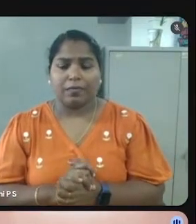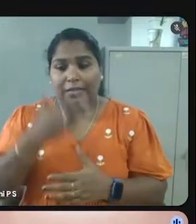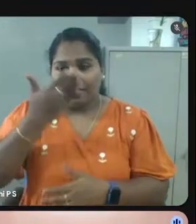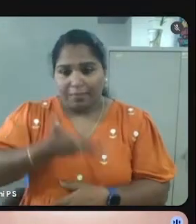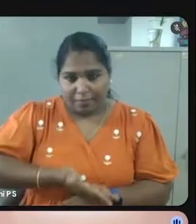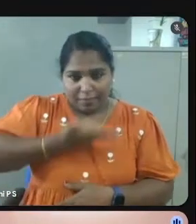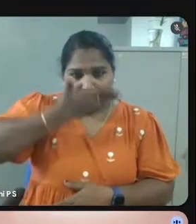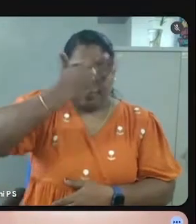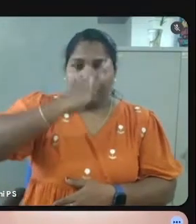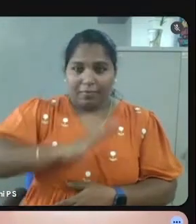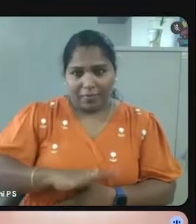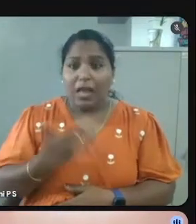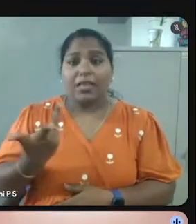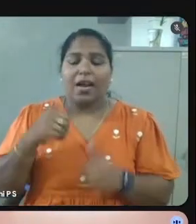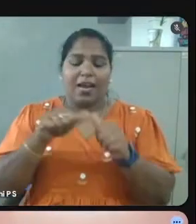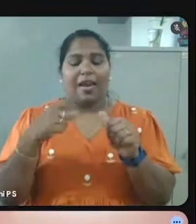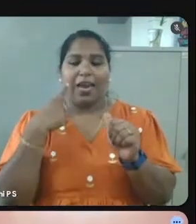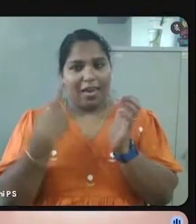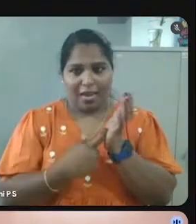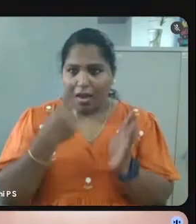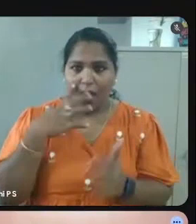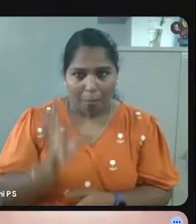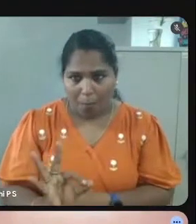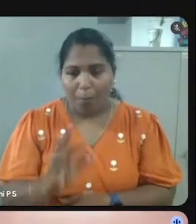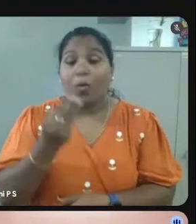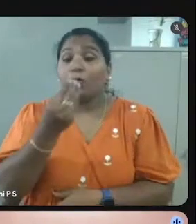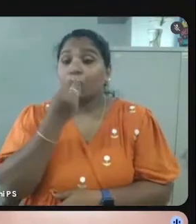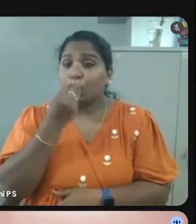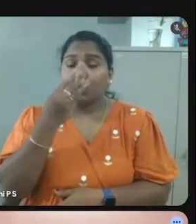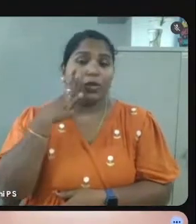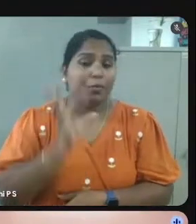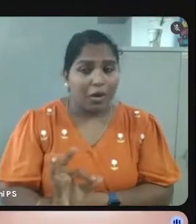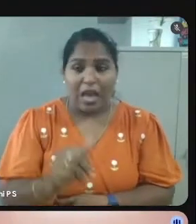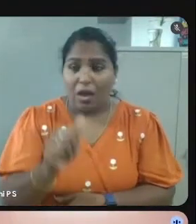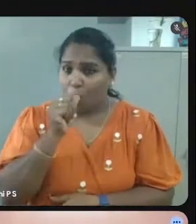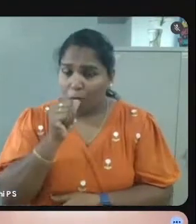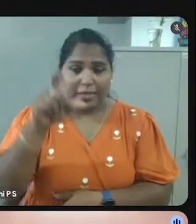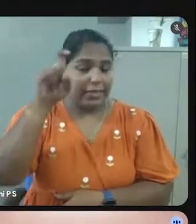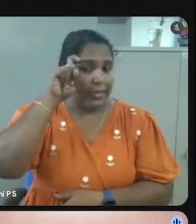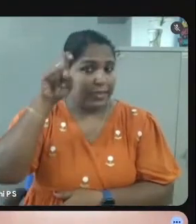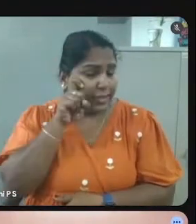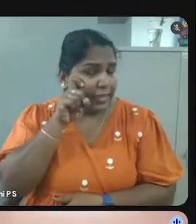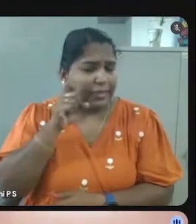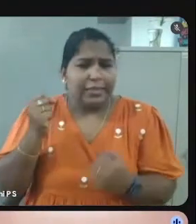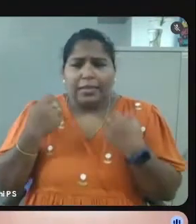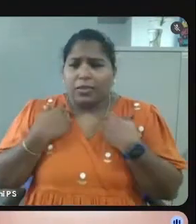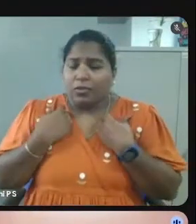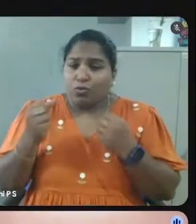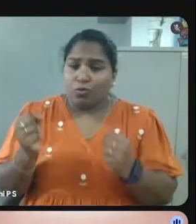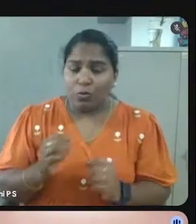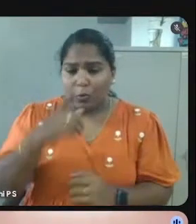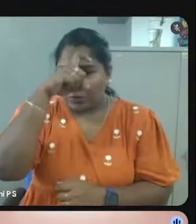ശ്വാസിക്കാനുള്ള കാര്യം എയർ മുഖ്യമാണ്, ഫുഡ്, വാട്ടർ, സെക്സ്, വാംത്ത്, റെസ്റ്റ്, ഇതിനുള്ള